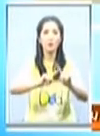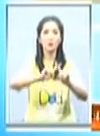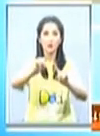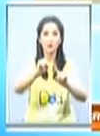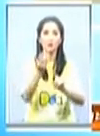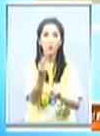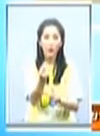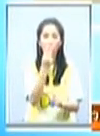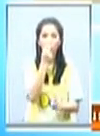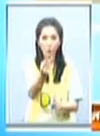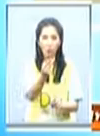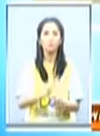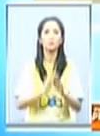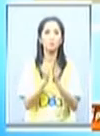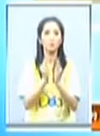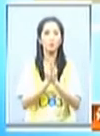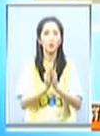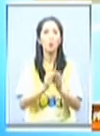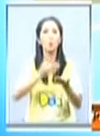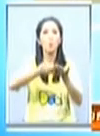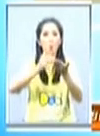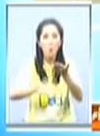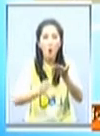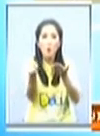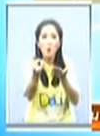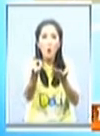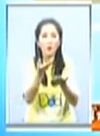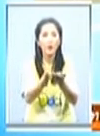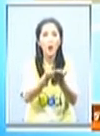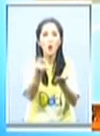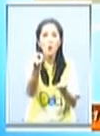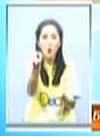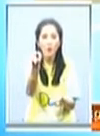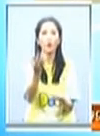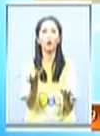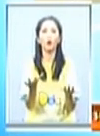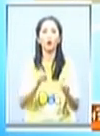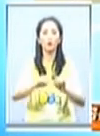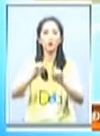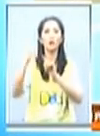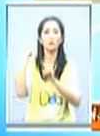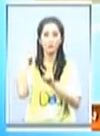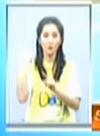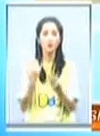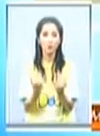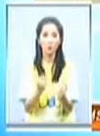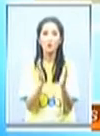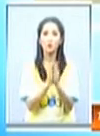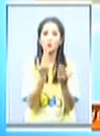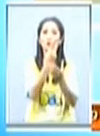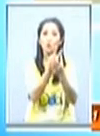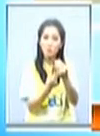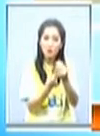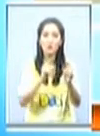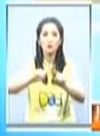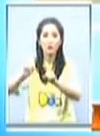ระดับต่ำค่ะวสท.ก็จึงเสนอให้มีการปรับปรุงแก้ไขข้อกฎหมายจัดทำคู่มือมาตรฐานความปลอดภัยแล้วก็ปรับปรุงอาคารเ